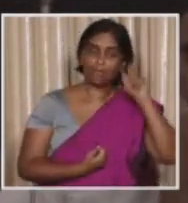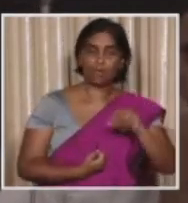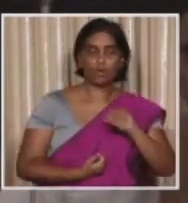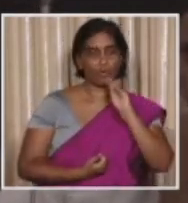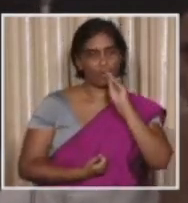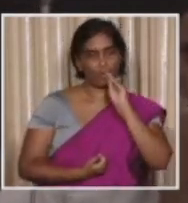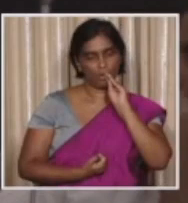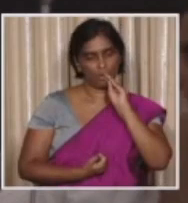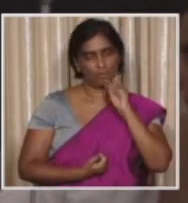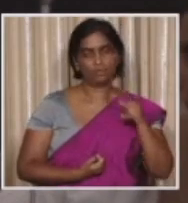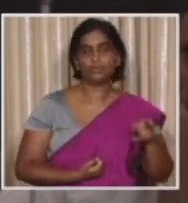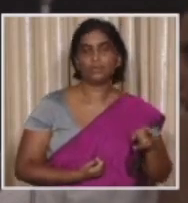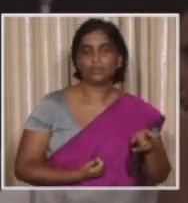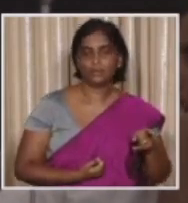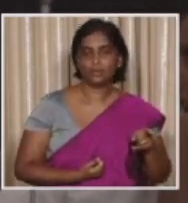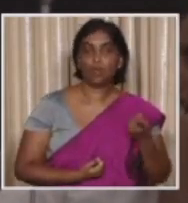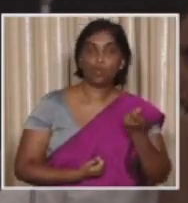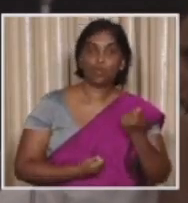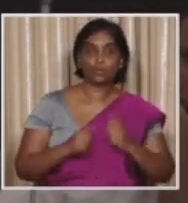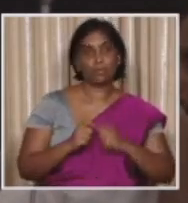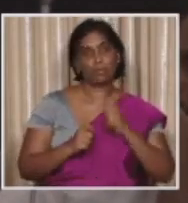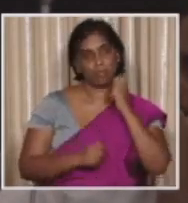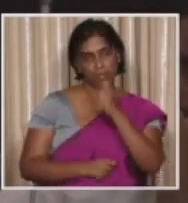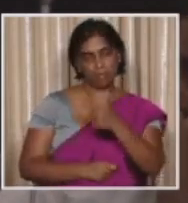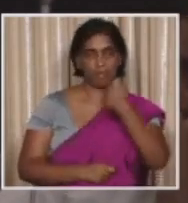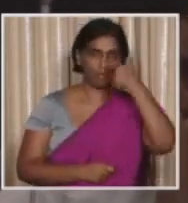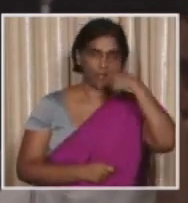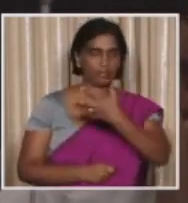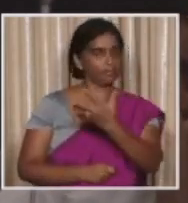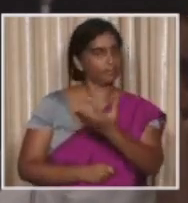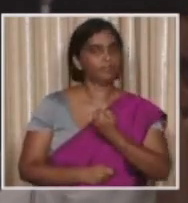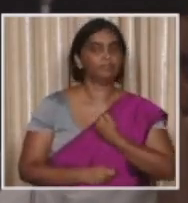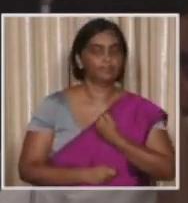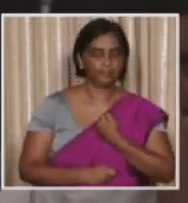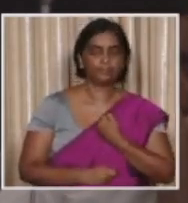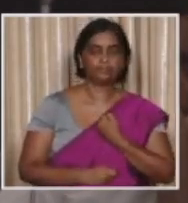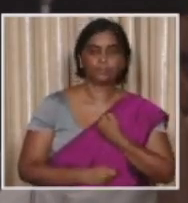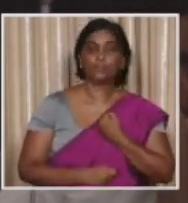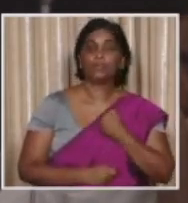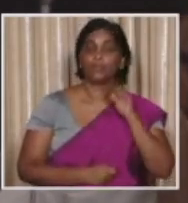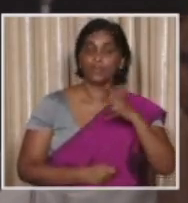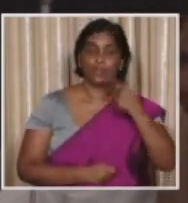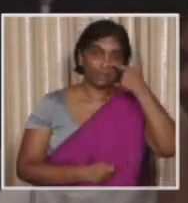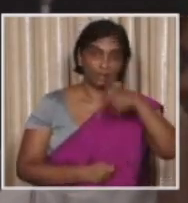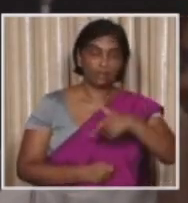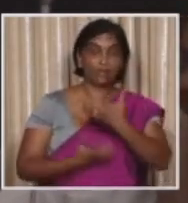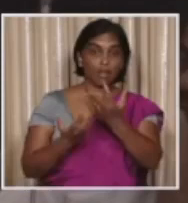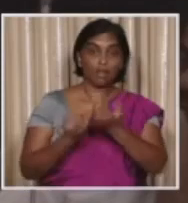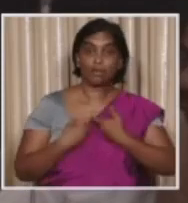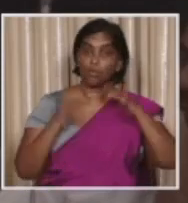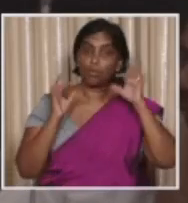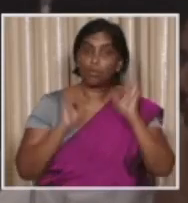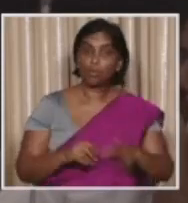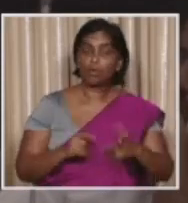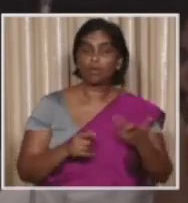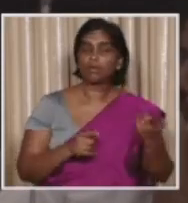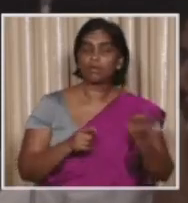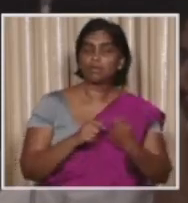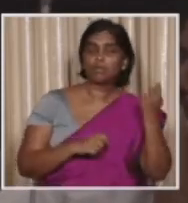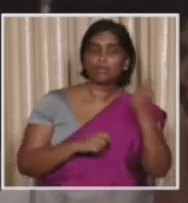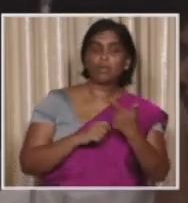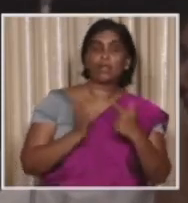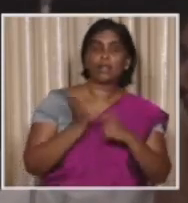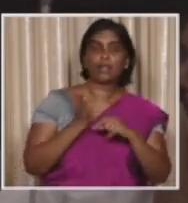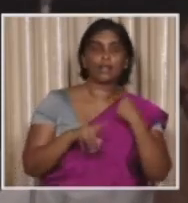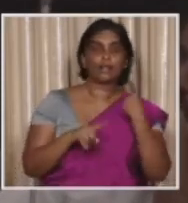තරමේ මුදල් ගෙවලානේ ඒකේ ගන්නේ ඉන්ධන ටික. හැබැයි ඉන්ධන ලබා ගන්න නැති එක්කෙනට කොහොමද එව්වේ?